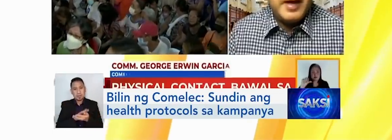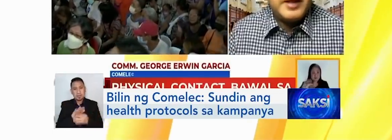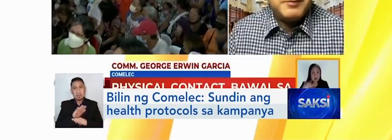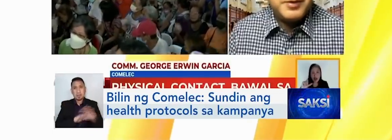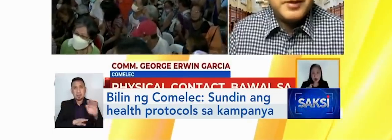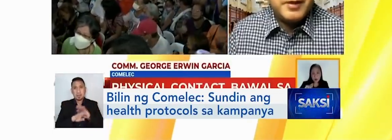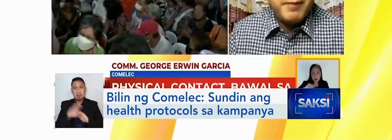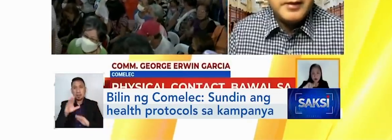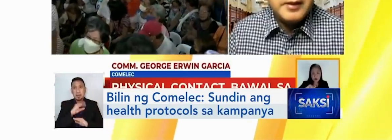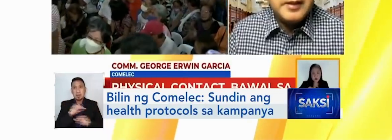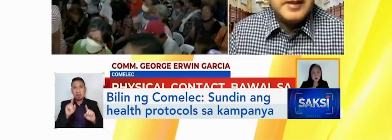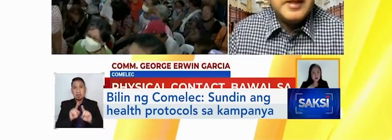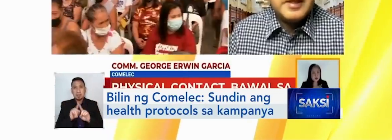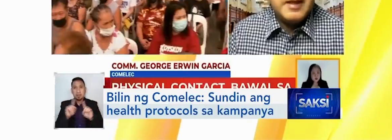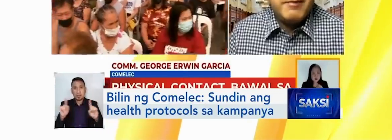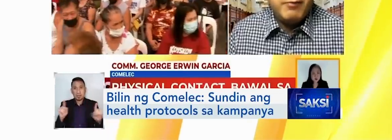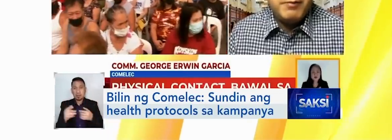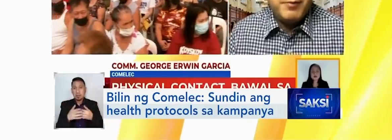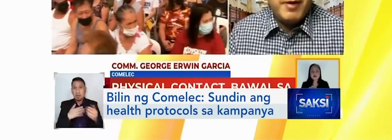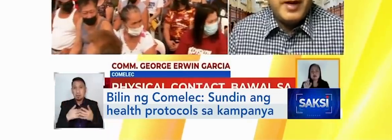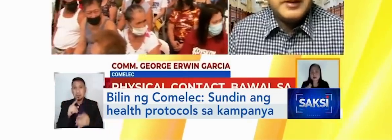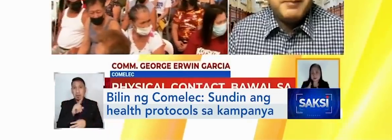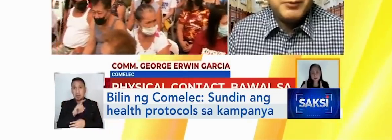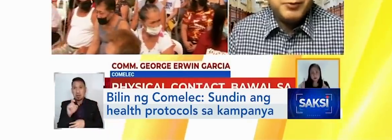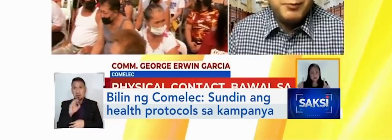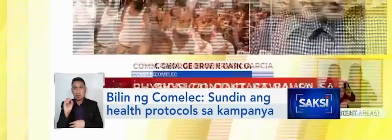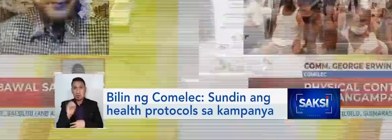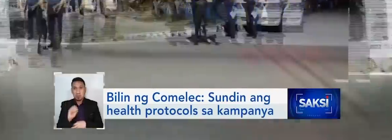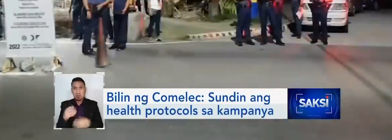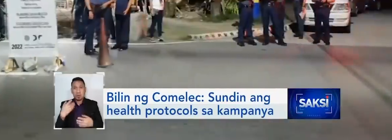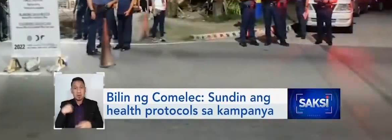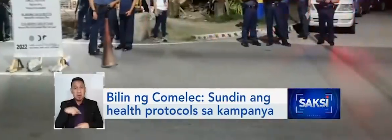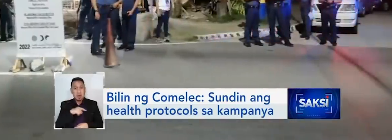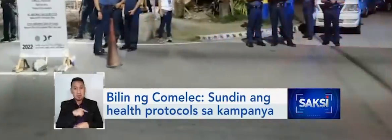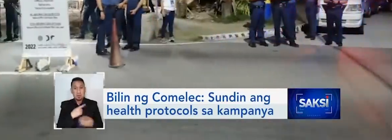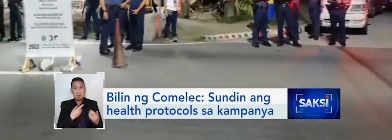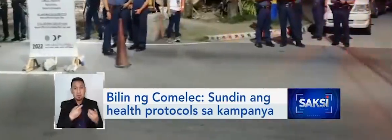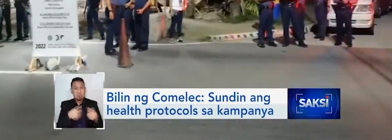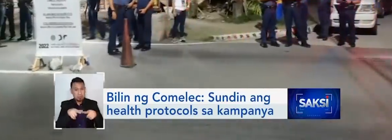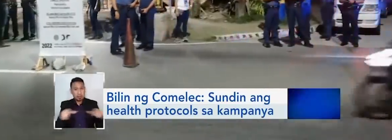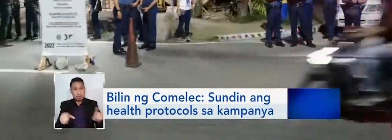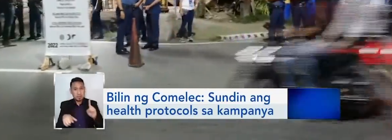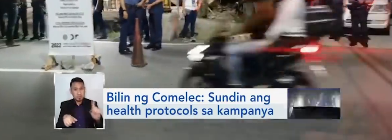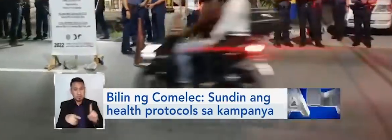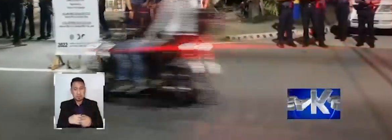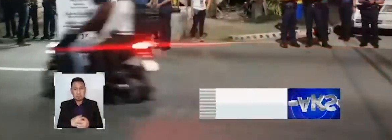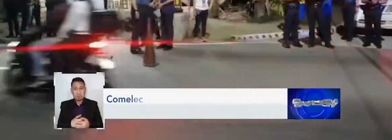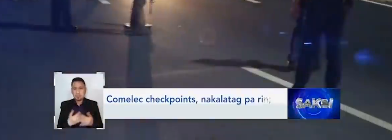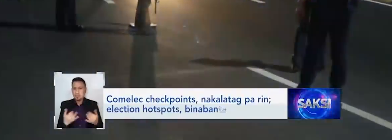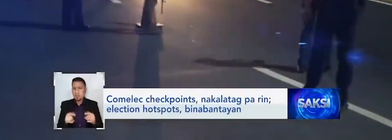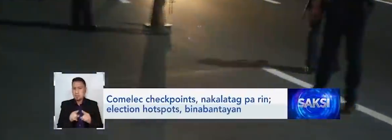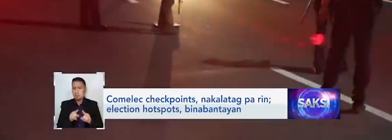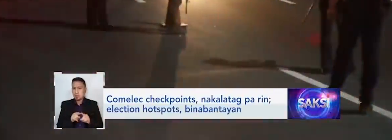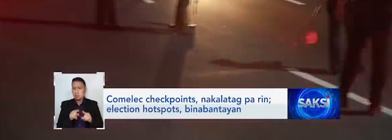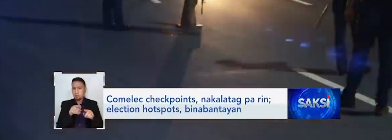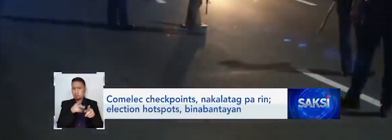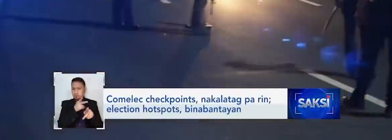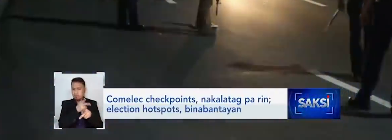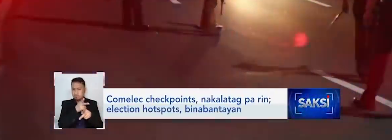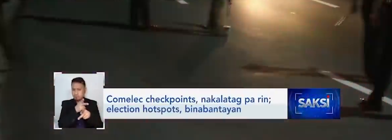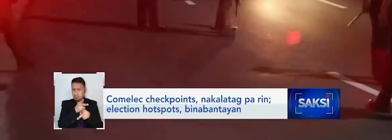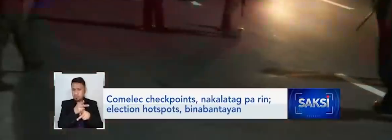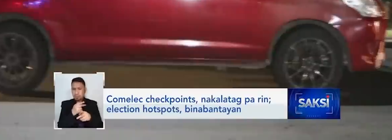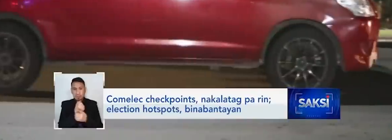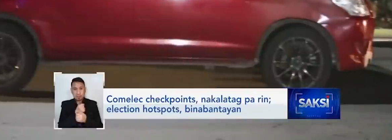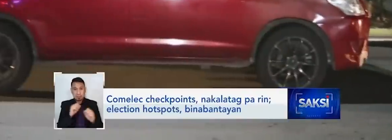kahit pa nga 100% capacity sa level 1 po ang ating ipatutupad. May mahigpit ding pagbabantay sa seguridad gaya sa Cavite kung saan